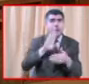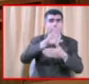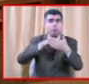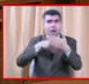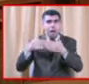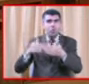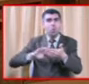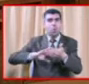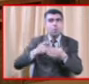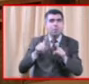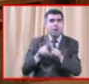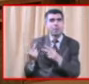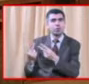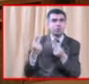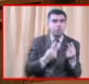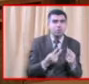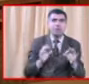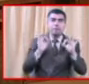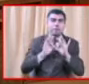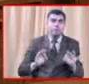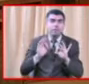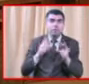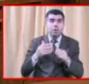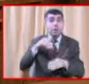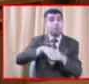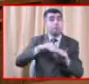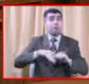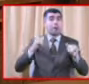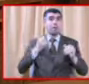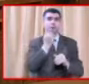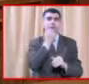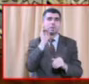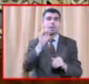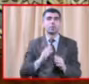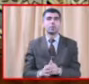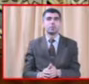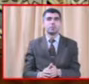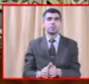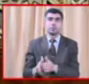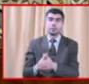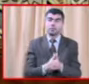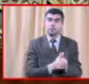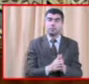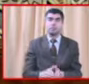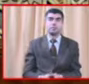بالموقف أو الحضور، وإنما فقط بتدبيركم لهذا الملف. عفوا، كلمة السيد